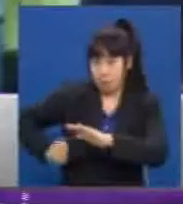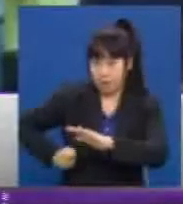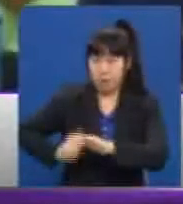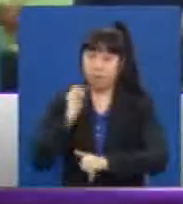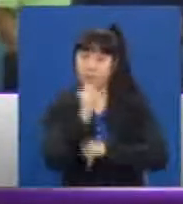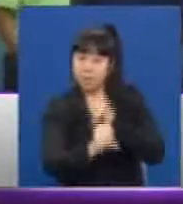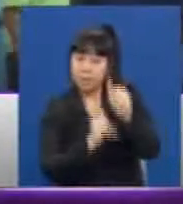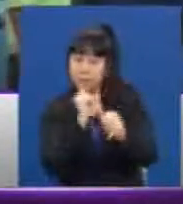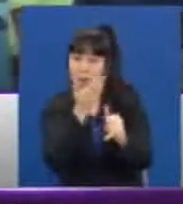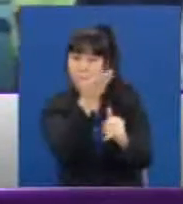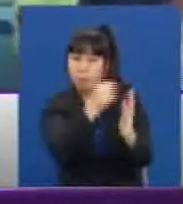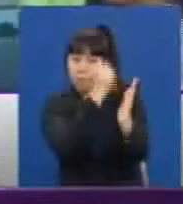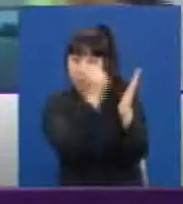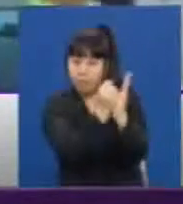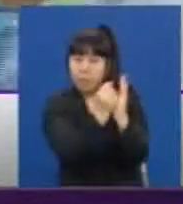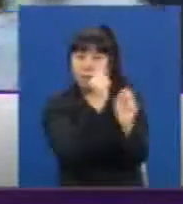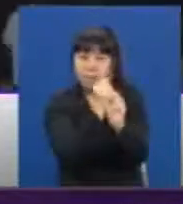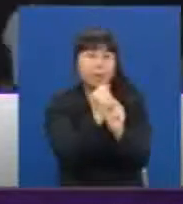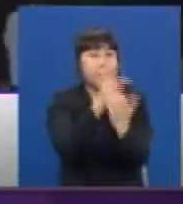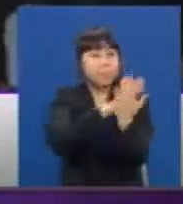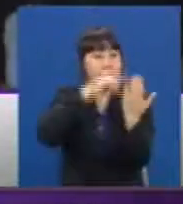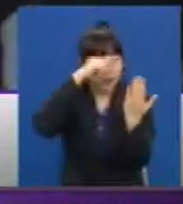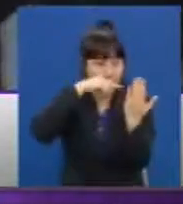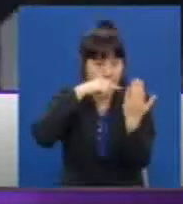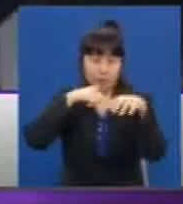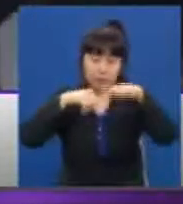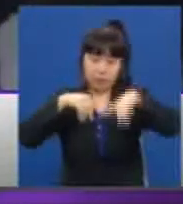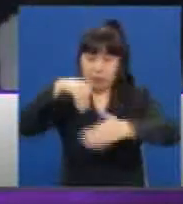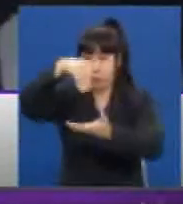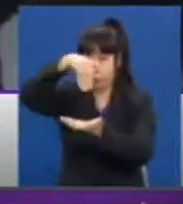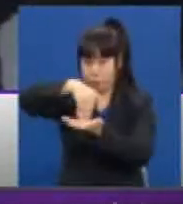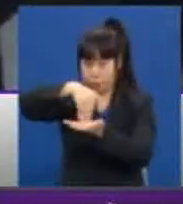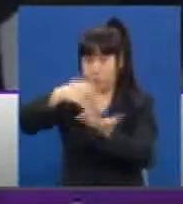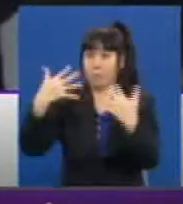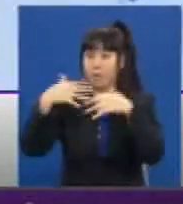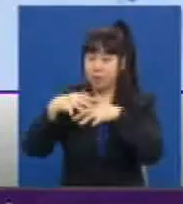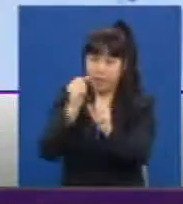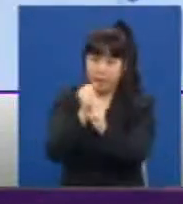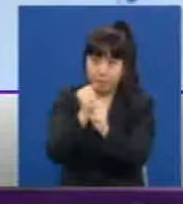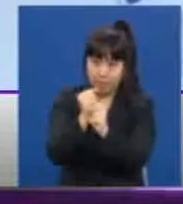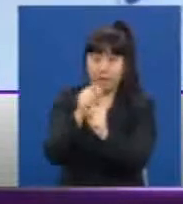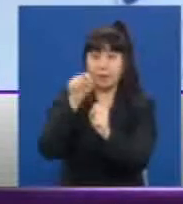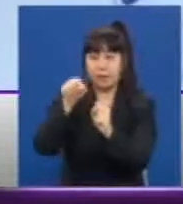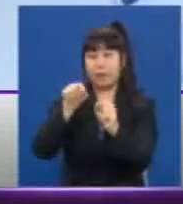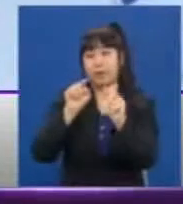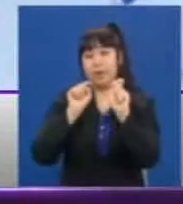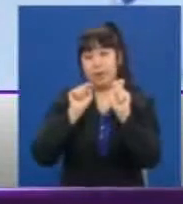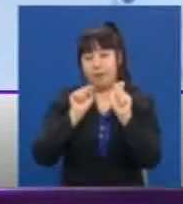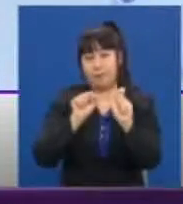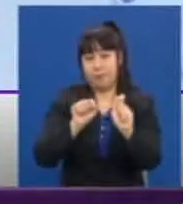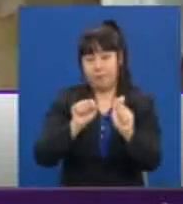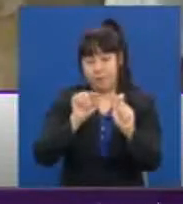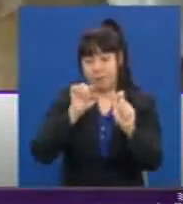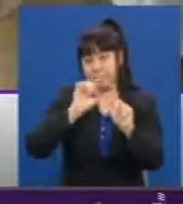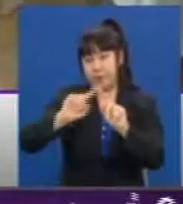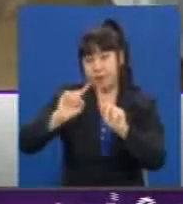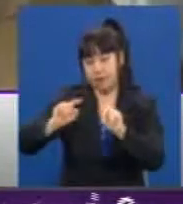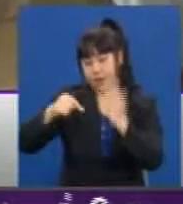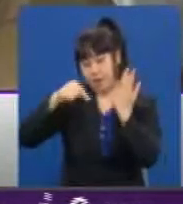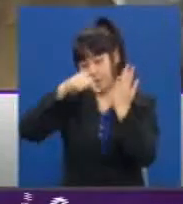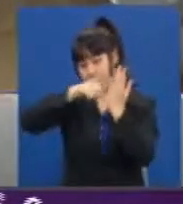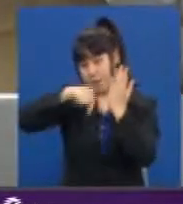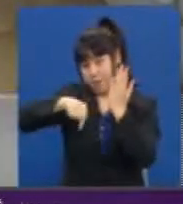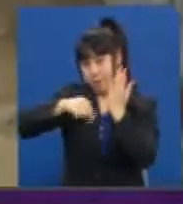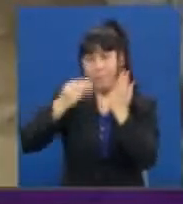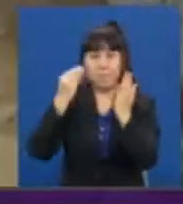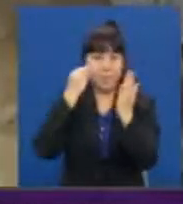ประเทศไทยที่ศูนย์ประสานรับแรงงานกัมพูชาด่านชายแดนถาวรบ้านแหลมตำบลเทพนิมิตรและด่านชายแดนถาวร